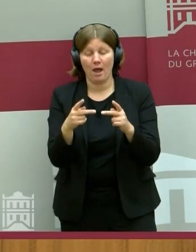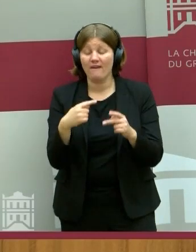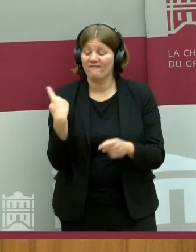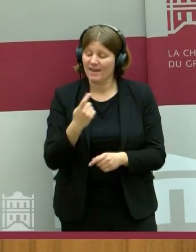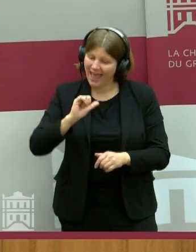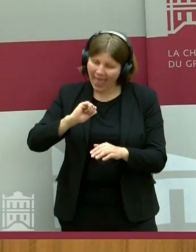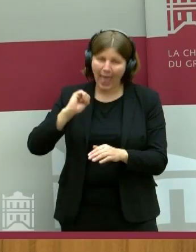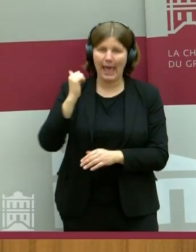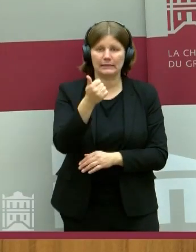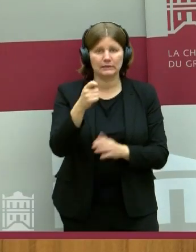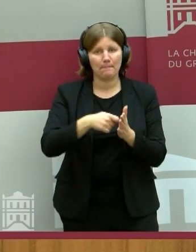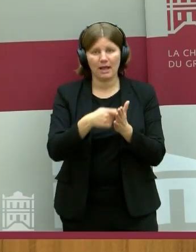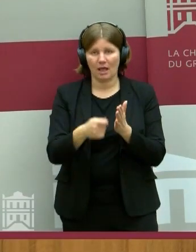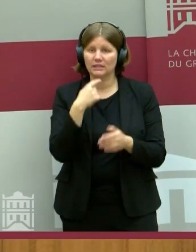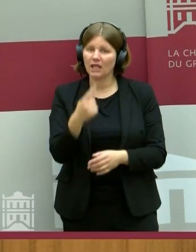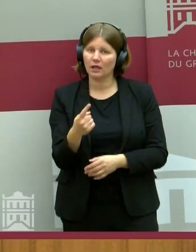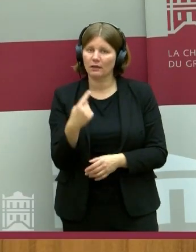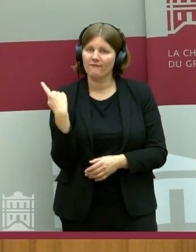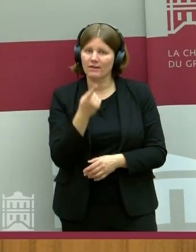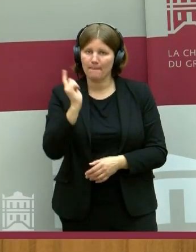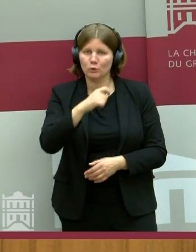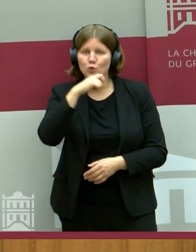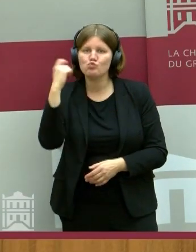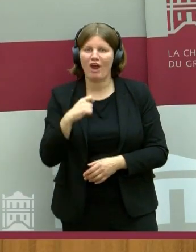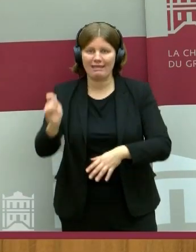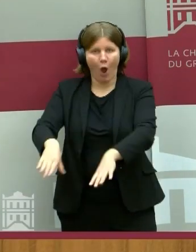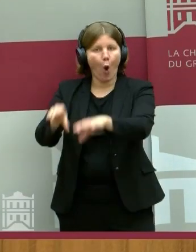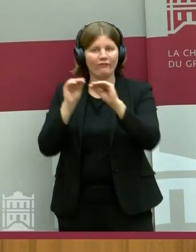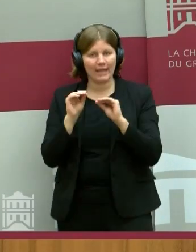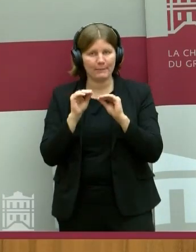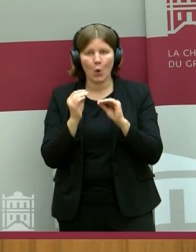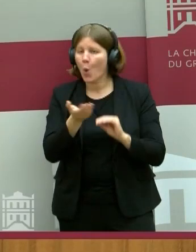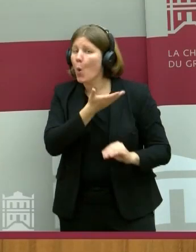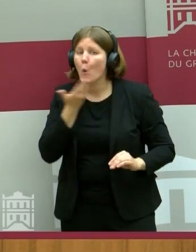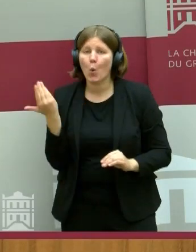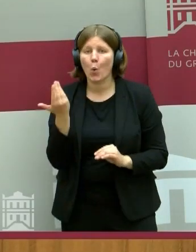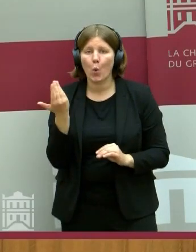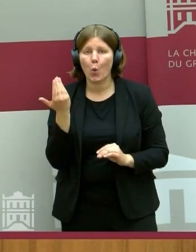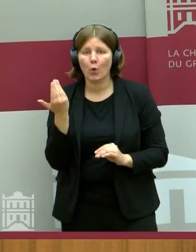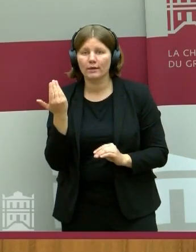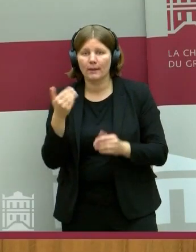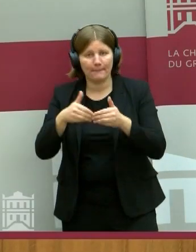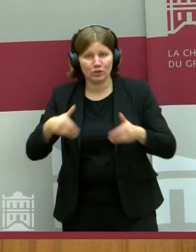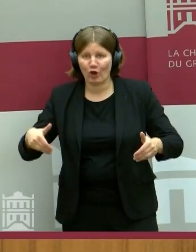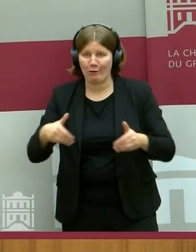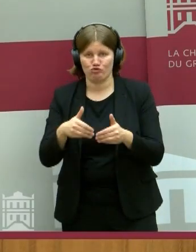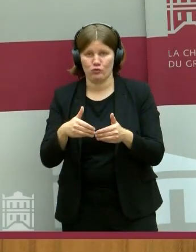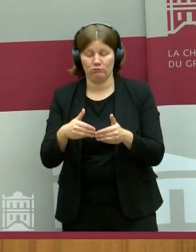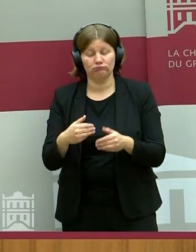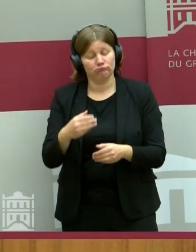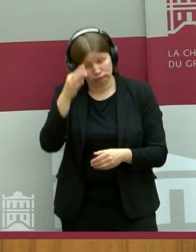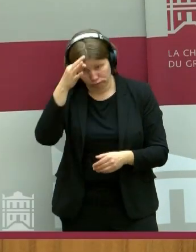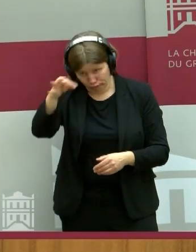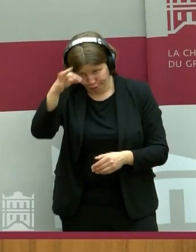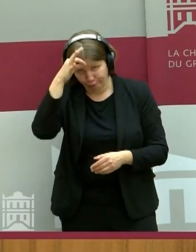Partei, die gesagt hat, wir müssen die Ukraine abholen, ohne irgendwelche Restriktionen. Da sind wir ihrer Meinung. Wir haben